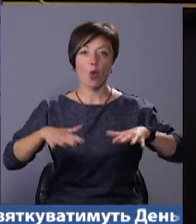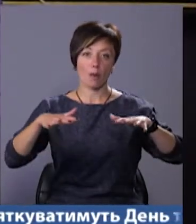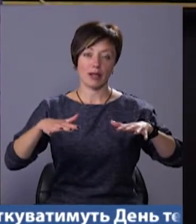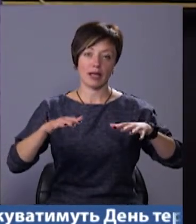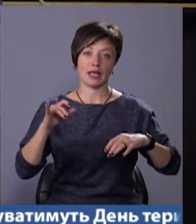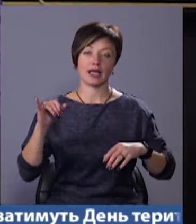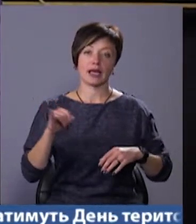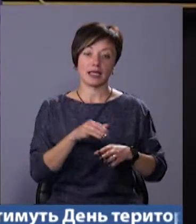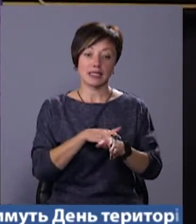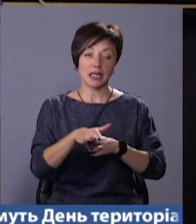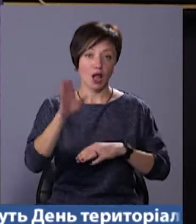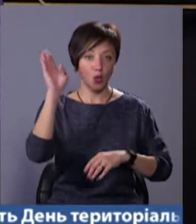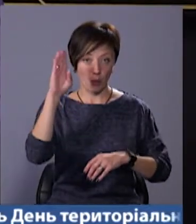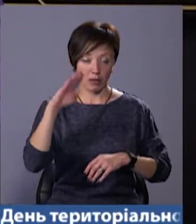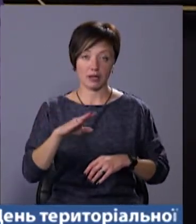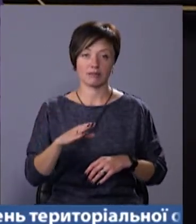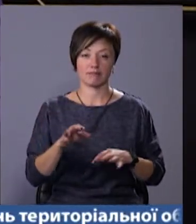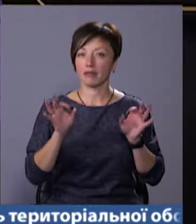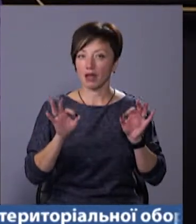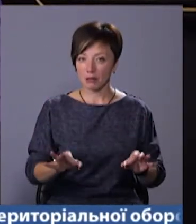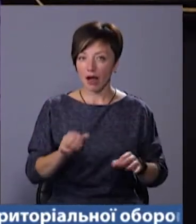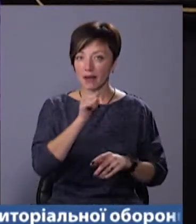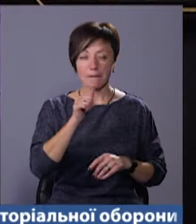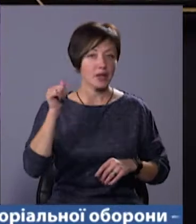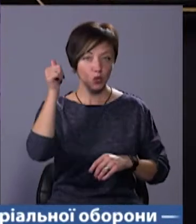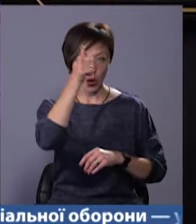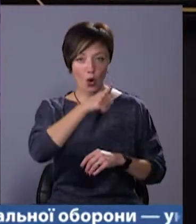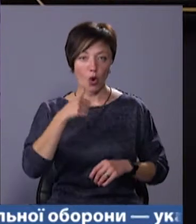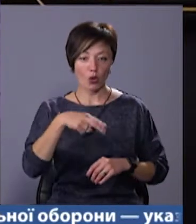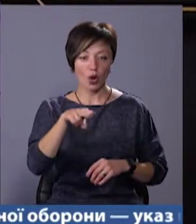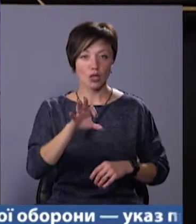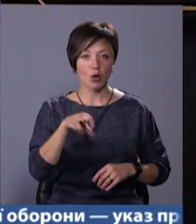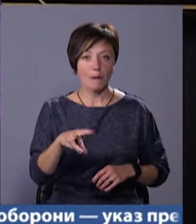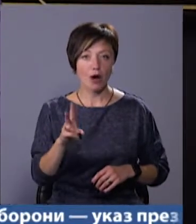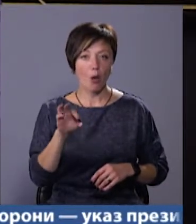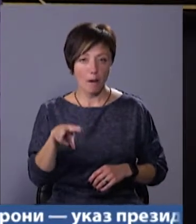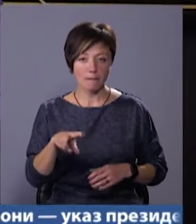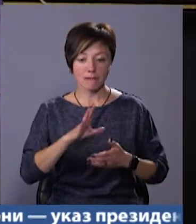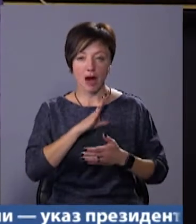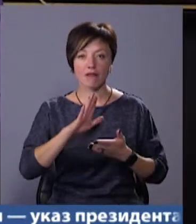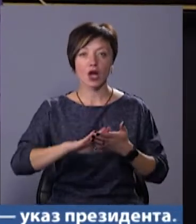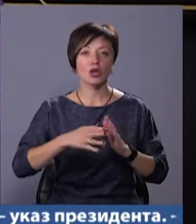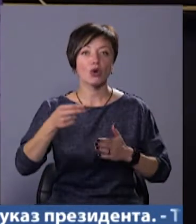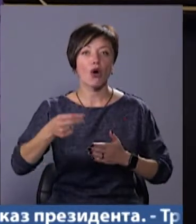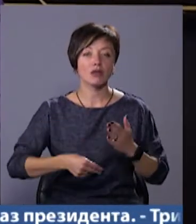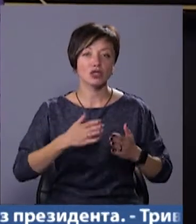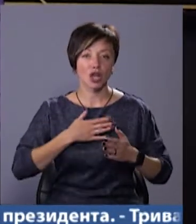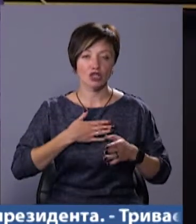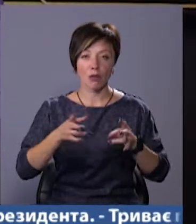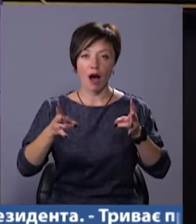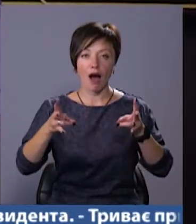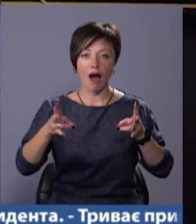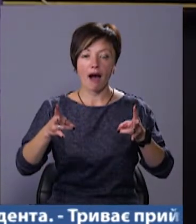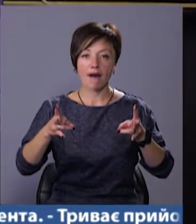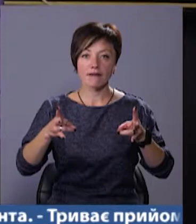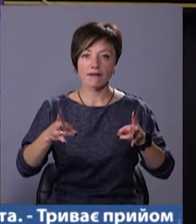І насправді, якщо минулого року «Домком» мав договір з нашим аварійним